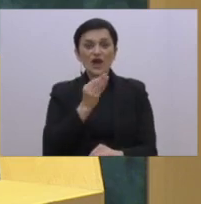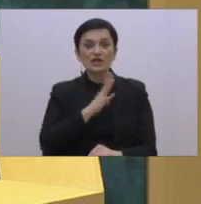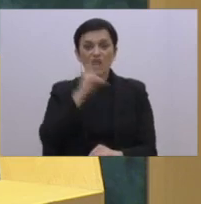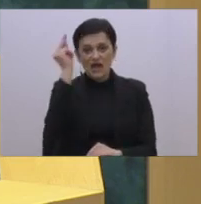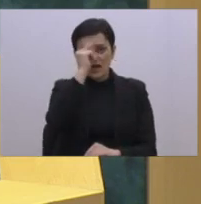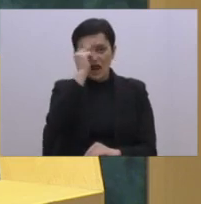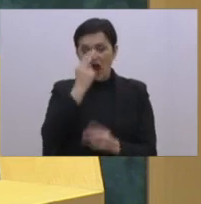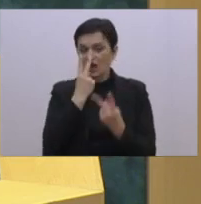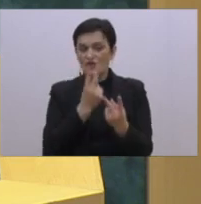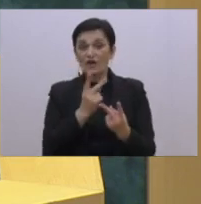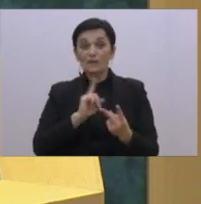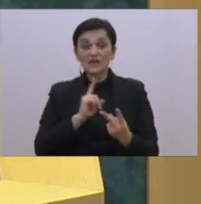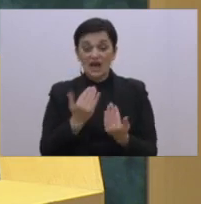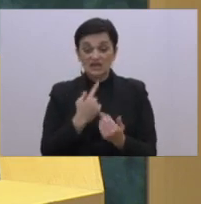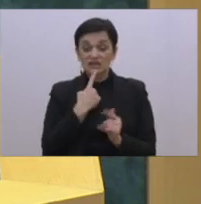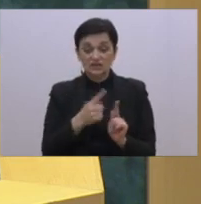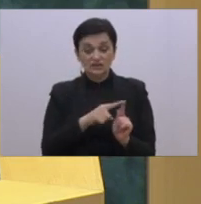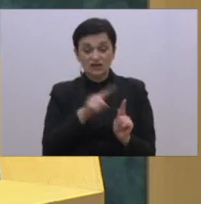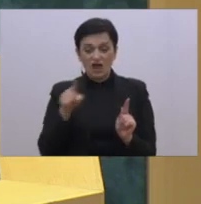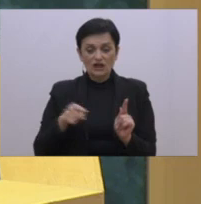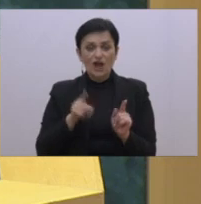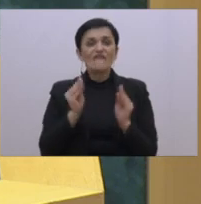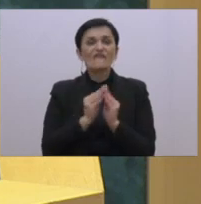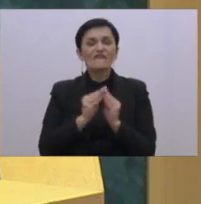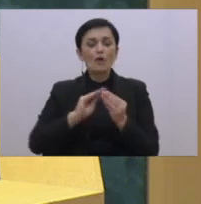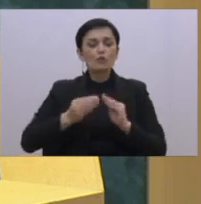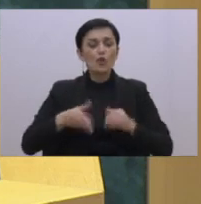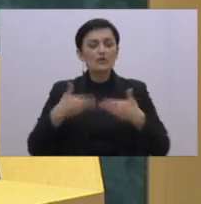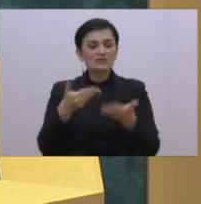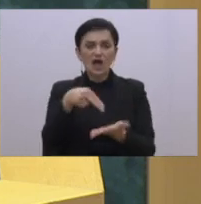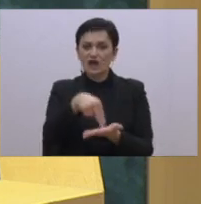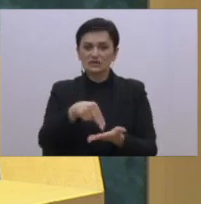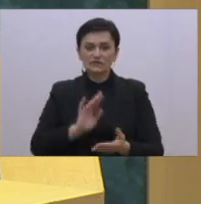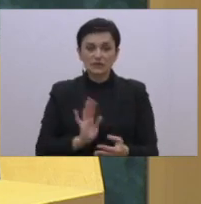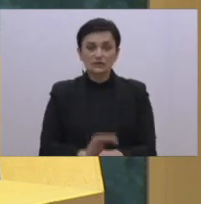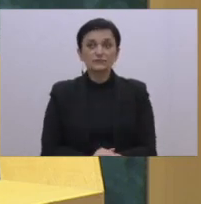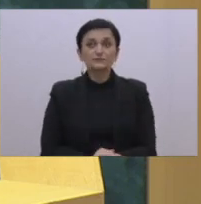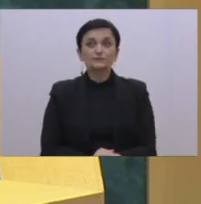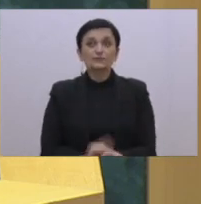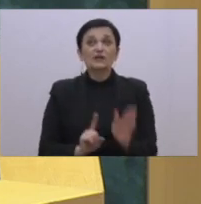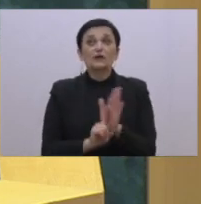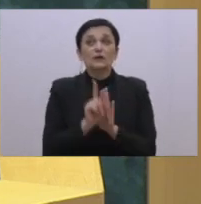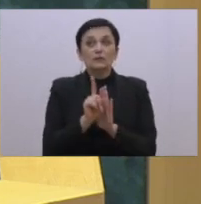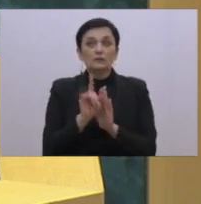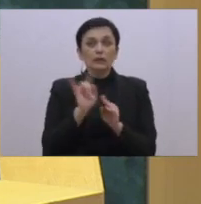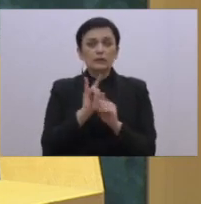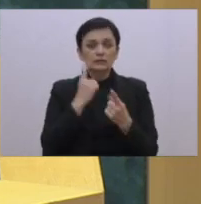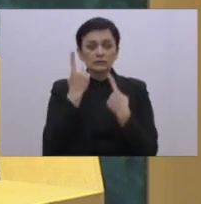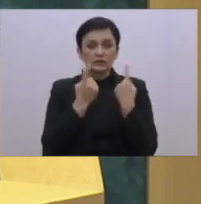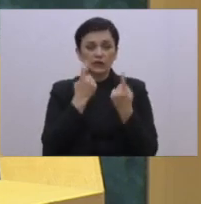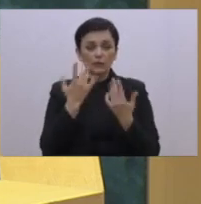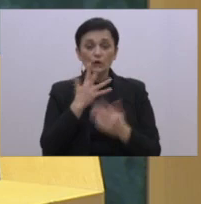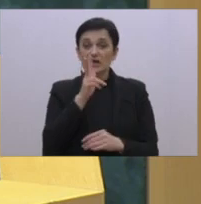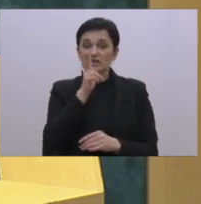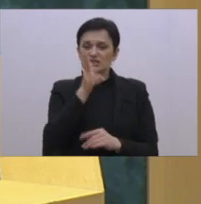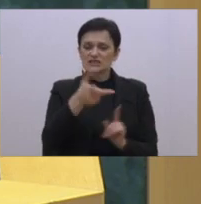გაკვეთილი, რათა მიმდინარე წელს არ დავდგეთ იმავე გამოწვევების წინაშე. დავიწყოთ დეზინფორმაციით, რომელიც სამი